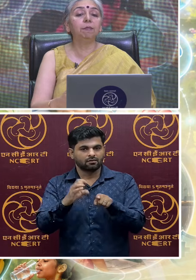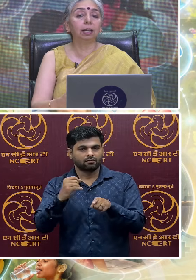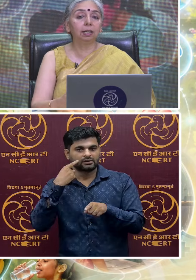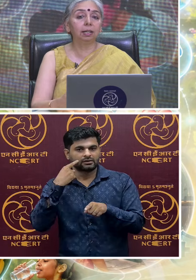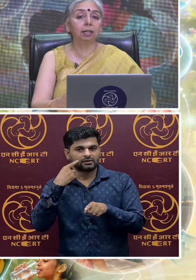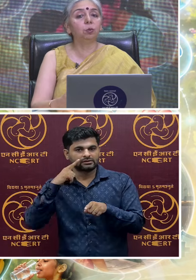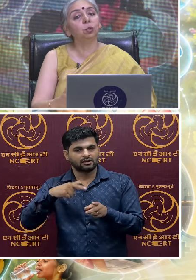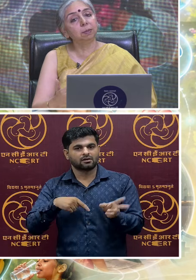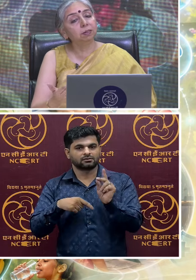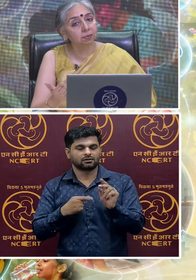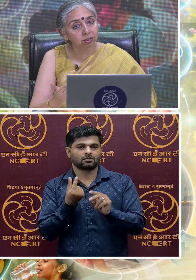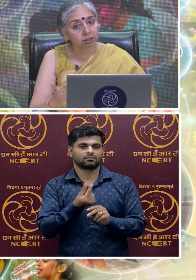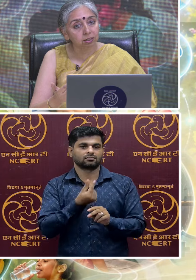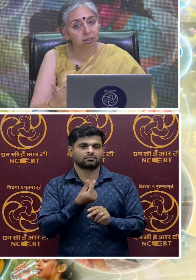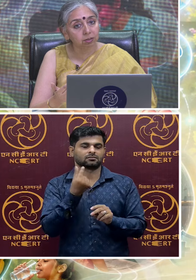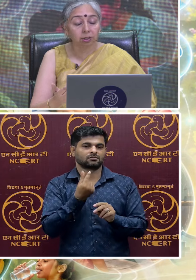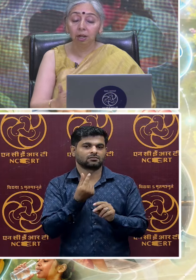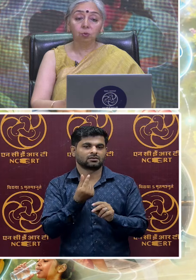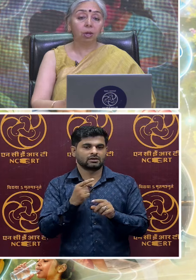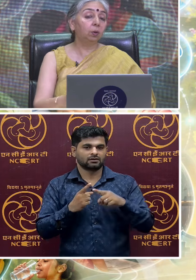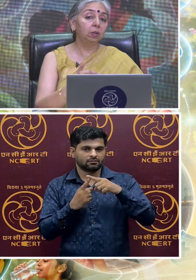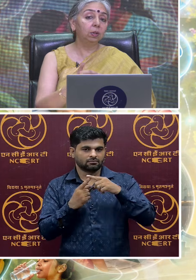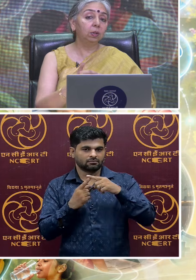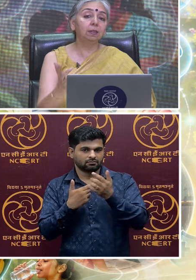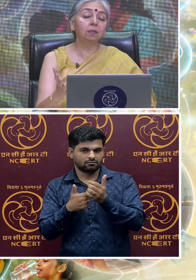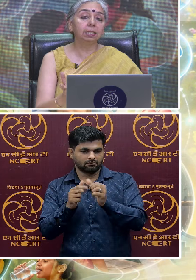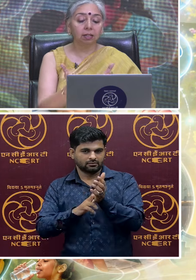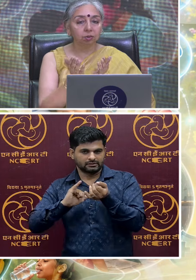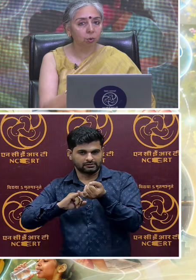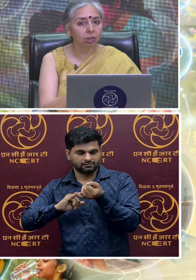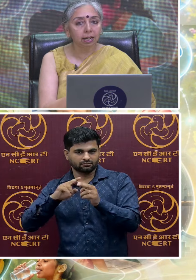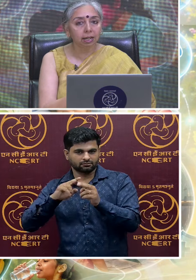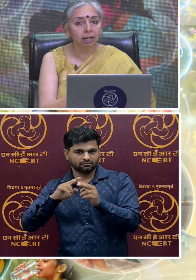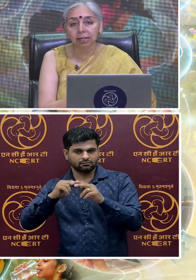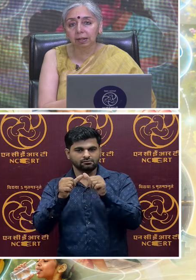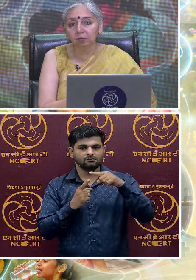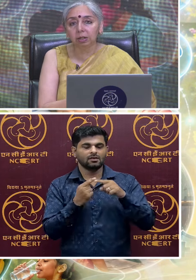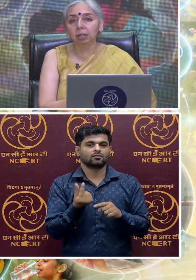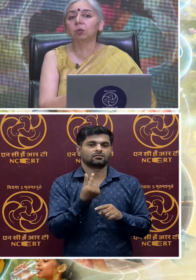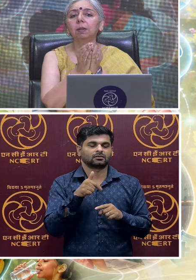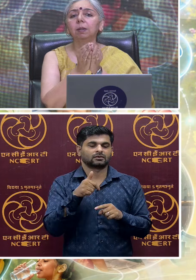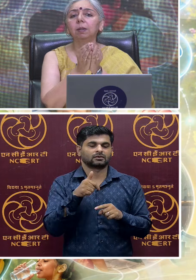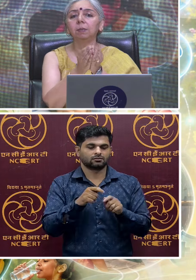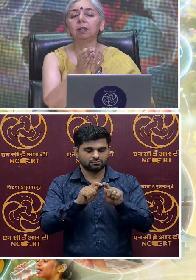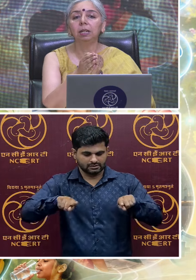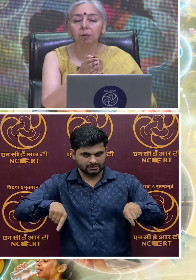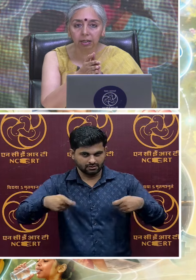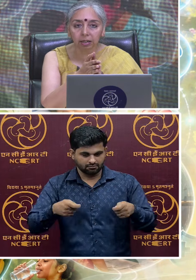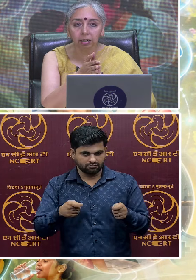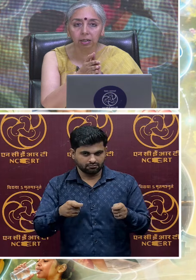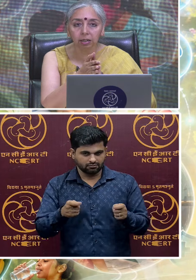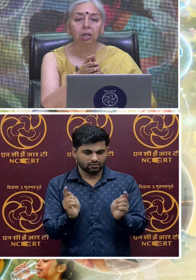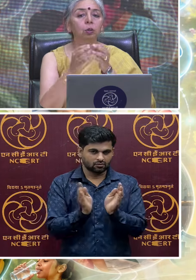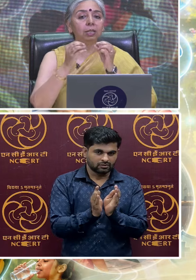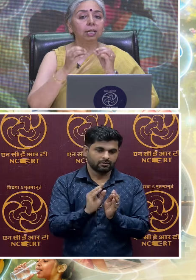रहे रीफ्राइंग के लिए, तो उससे भी ट्रांस फैट जनरेट होता है। सो आई ऑलवेज़ एडवाइज़ कि अगर छोटी कढ़ाई ले लें वो बेटर रहेगा, उसमें कम से कम तेल में